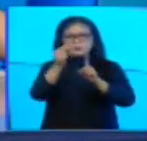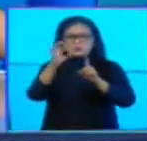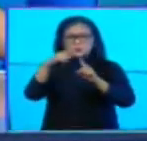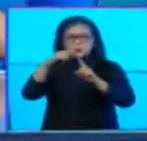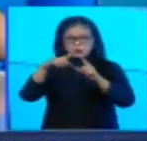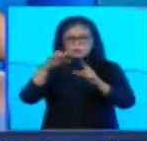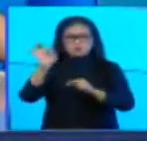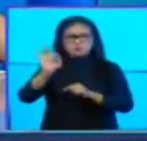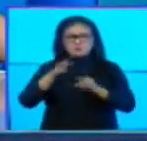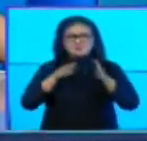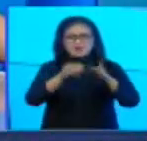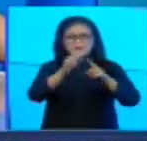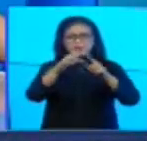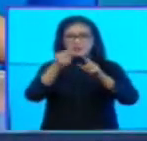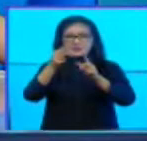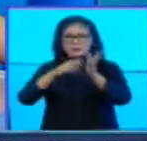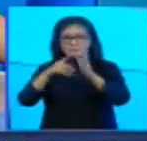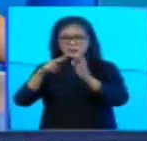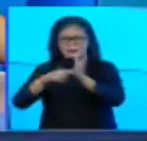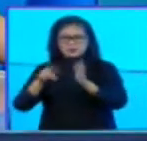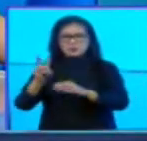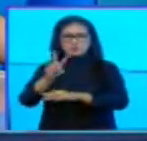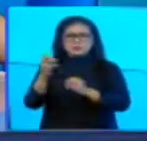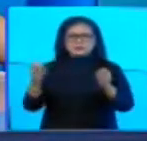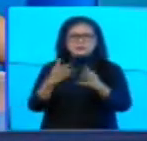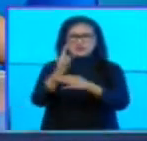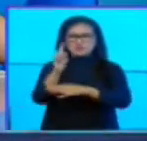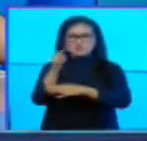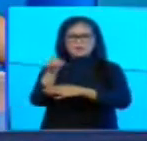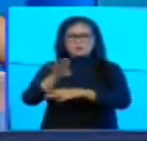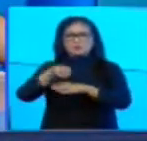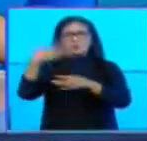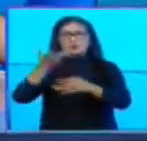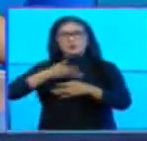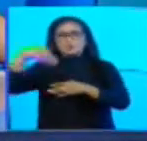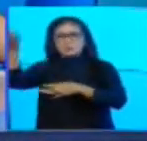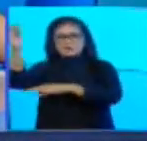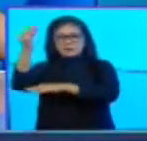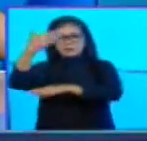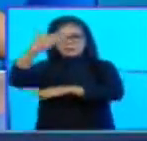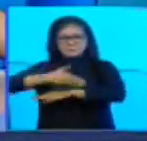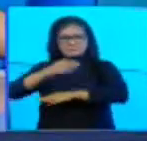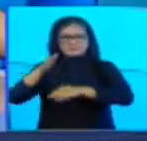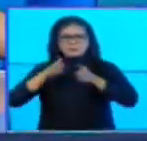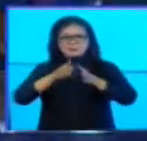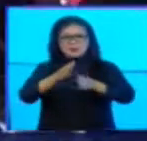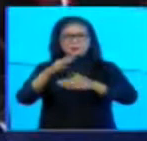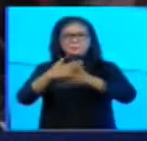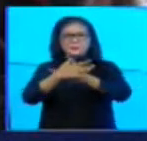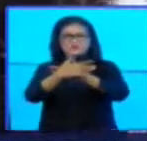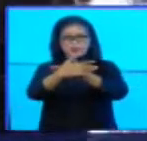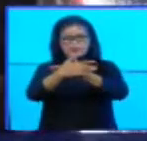Barat kedua kecelakaan tunggal terjadi akibat kendaraan asal luar Jakarta menabrak beton pembatas jalur Bus TransJakarta